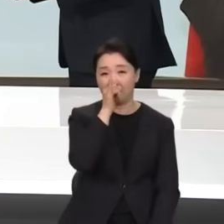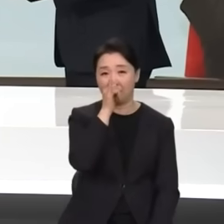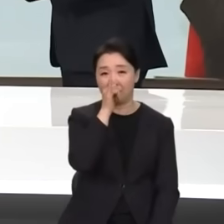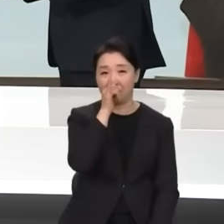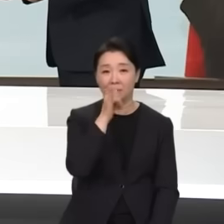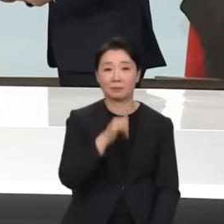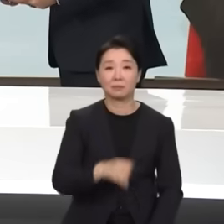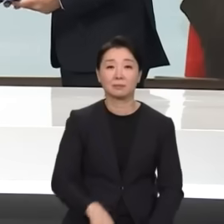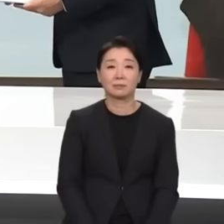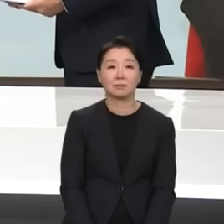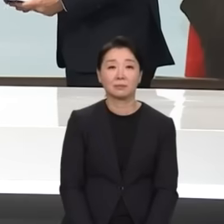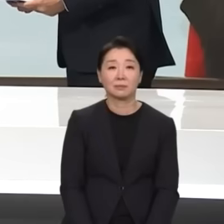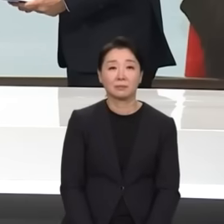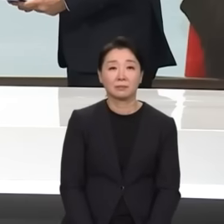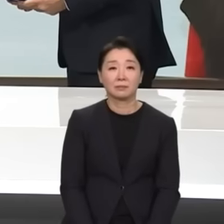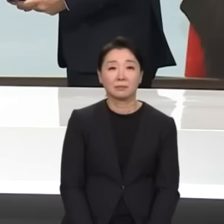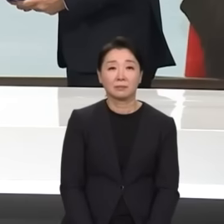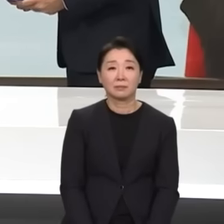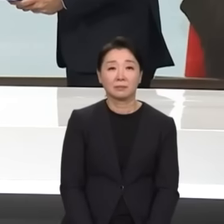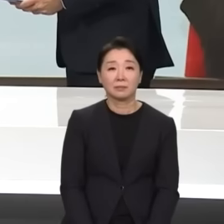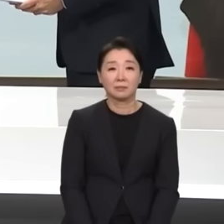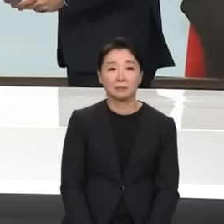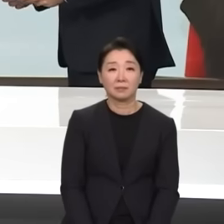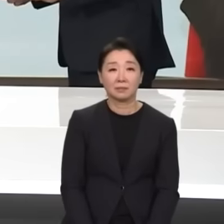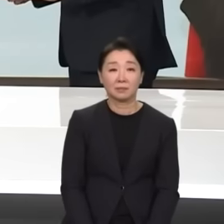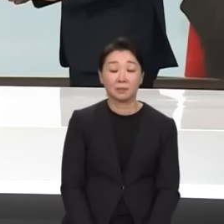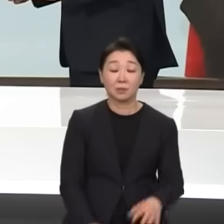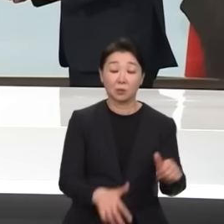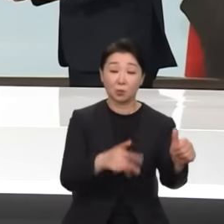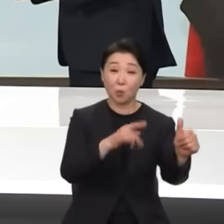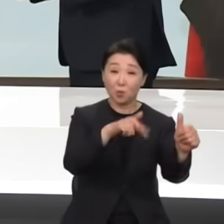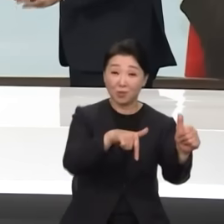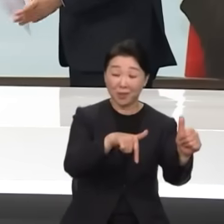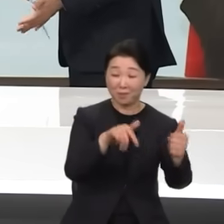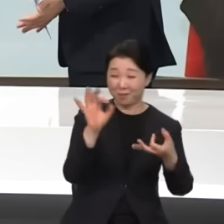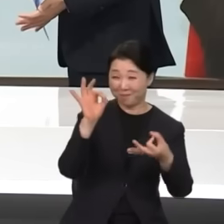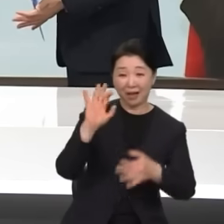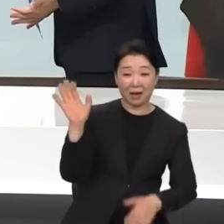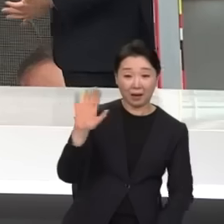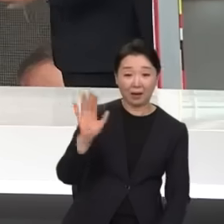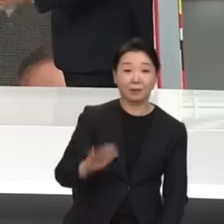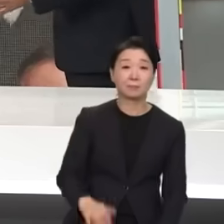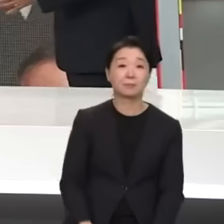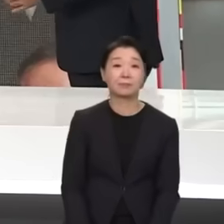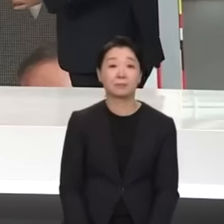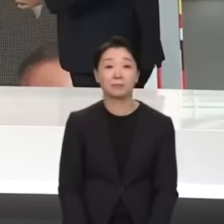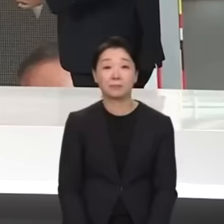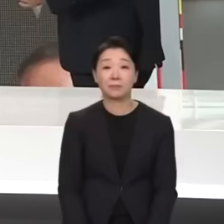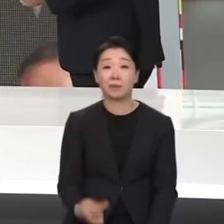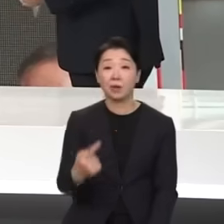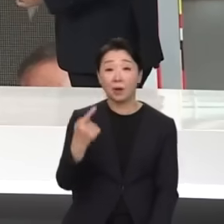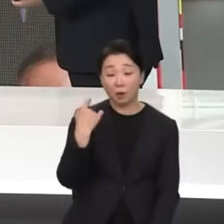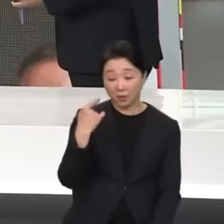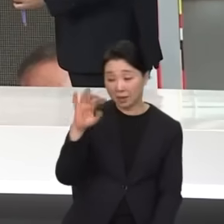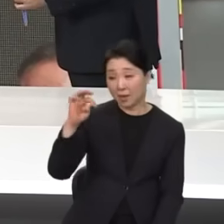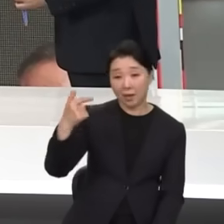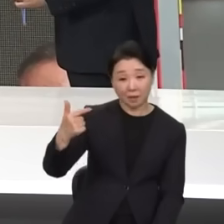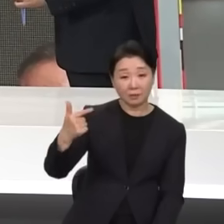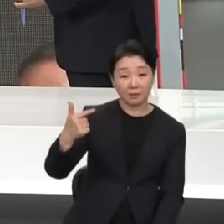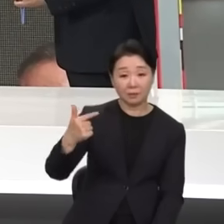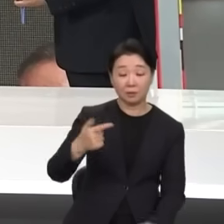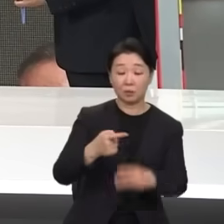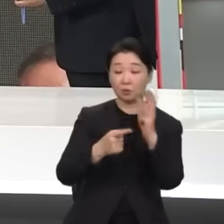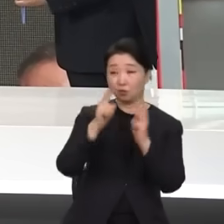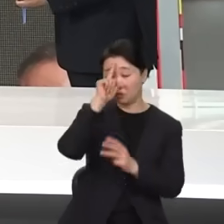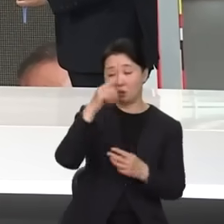분석들도 나오고 있습니다. 네, 오늘 조국 대표도 가만히 있지는 않았죠? 그렇습니다. 먼저 그 어제였죠. 한동훈 위원장이 자 윤석열